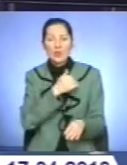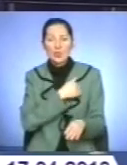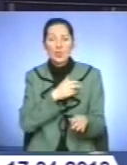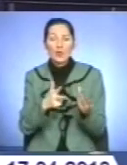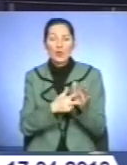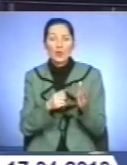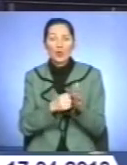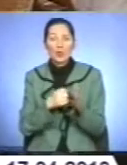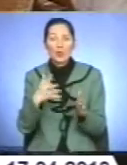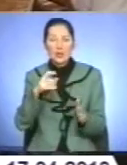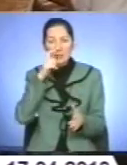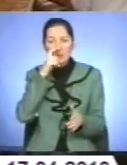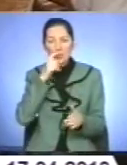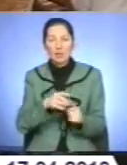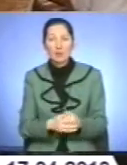дивимось далі.